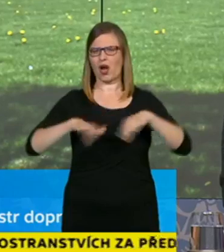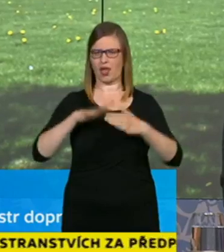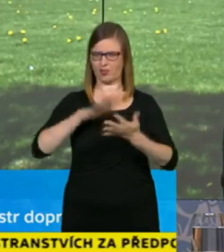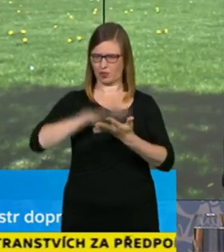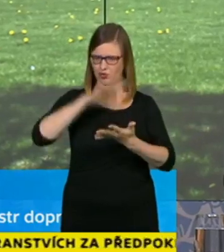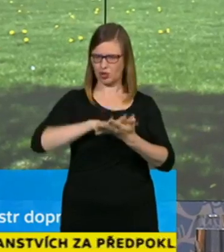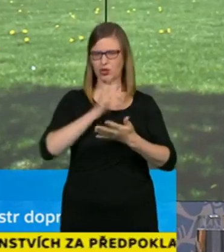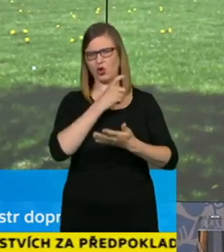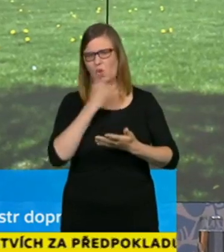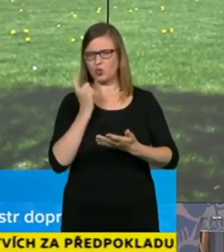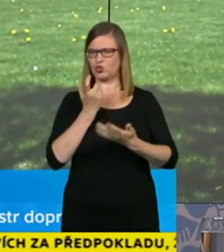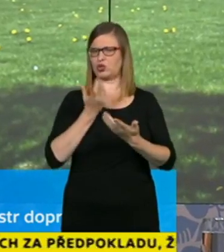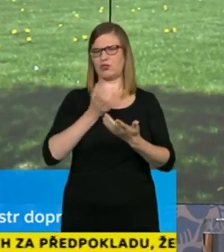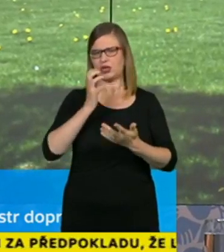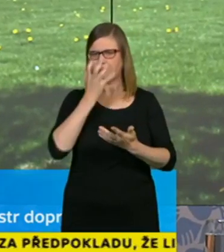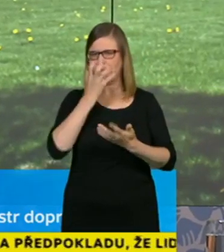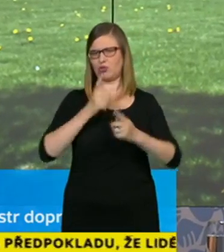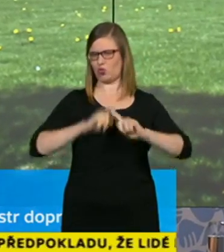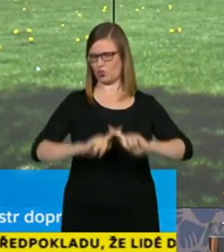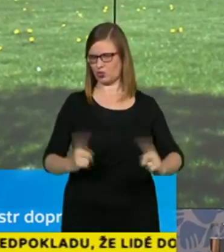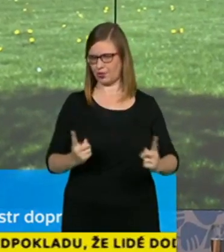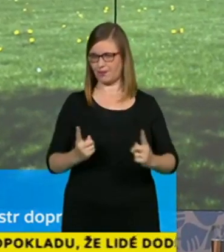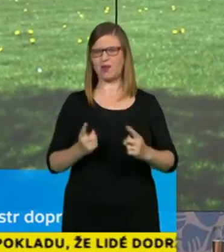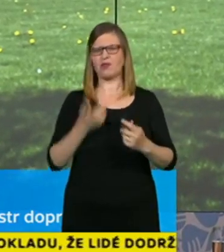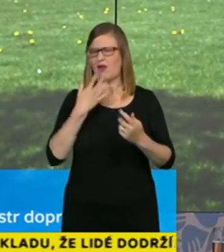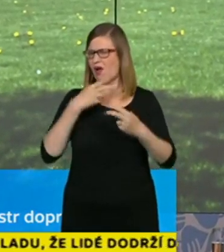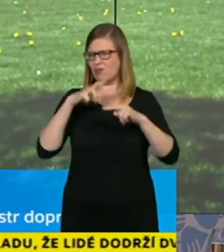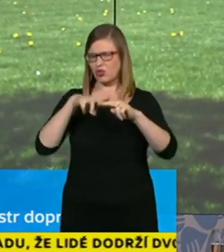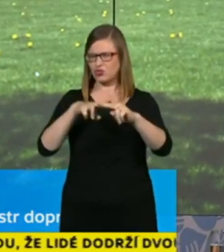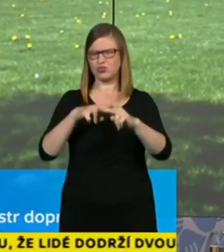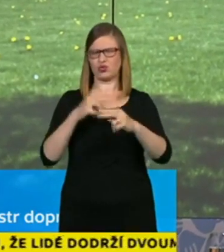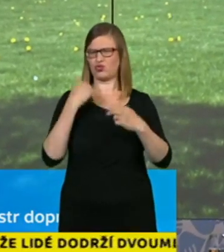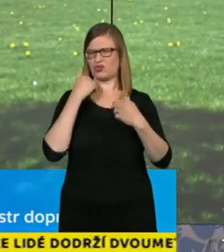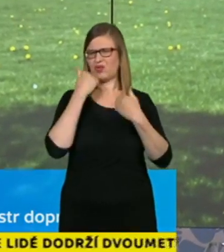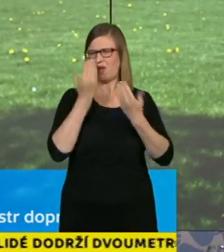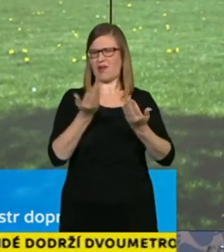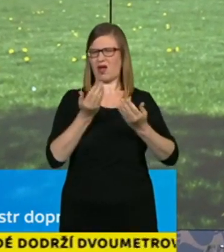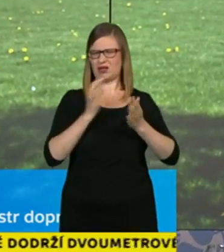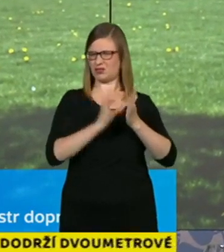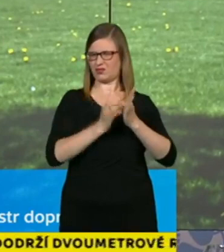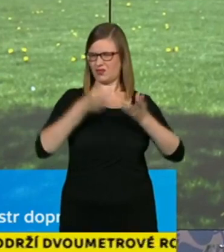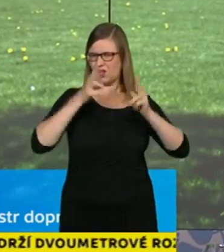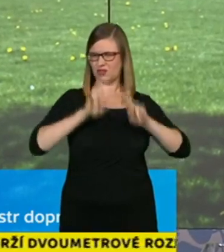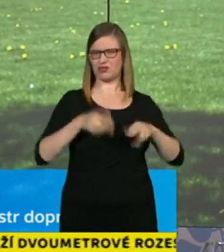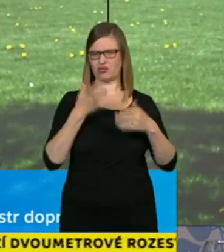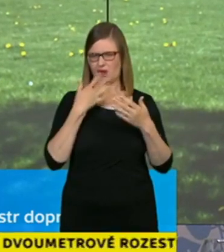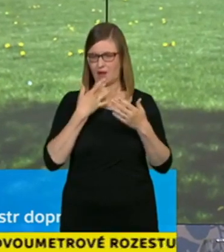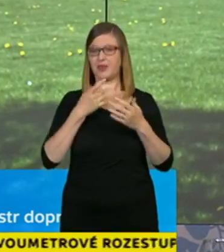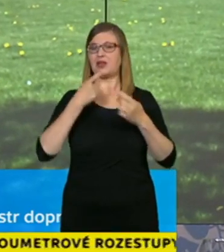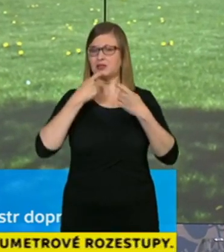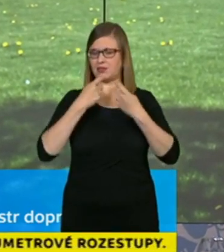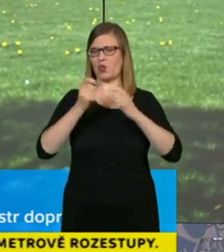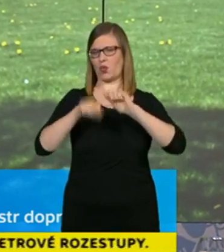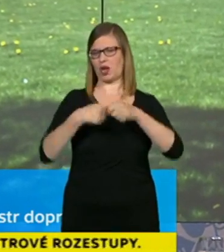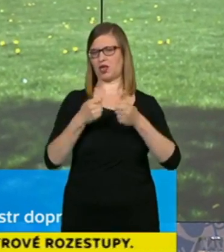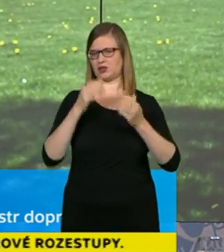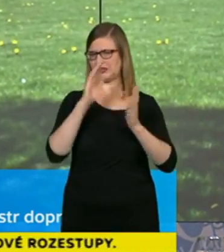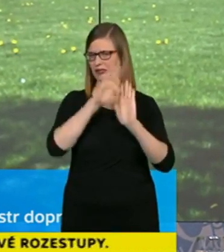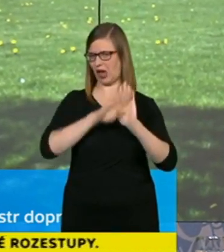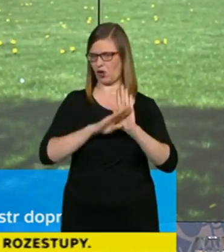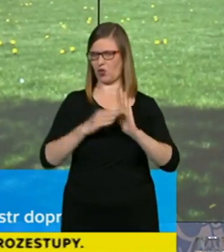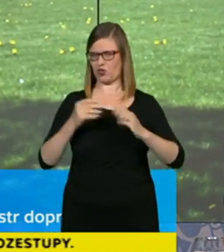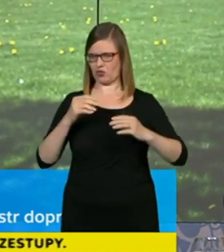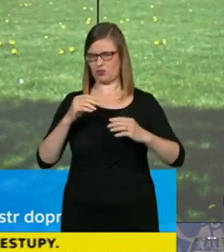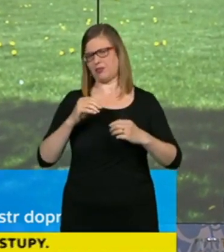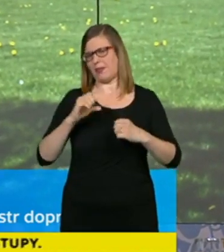důvodu jsme připravili návrh zákona, který bychom chtěli projednat ve zrychleném řízení, tedy ve stavu